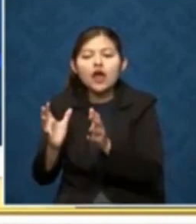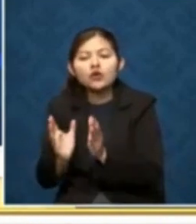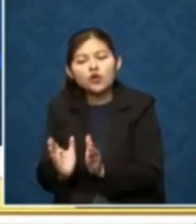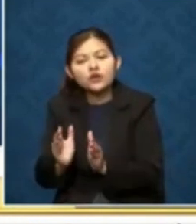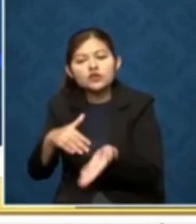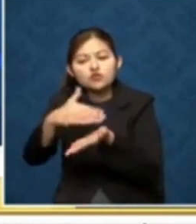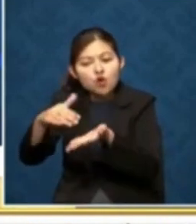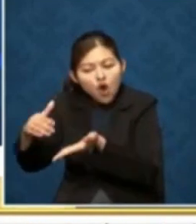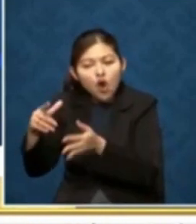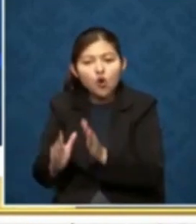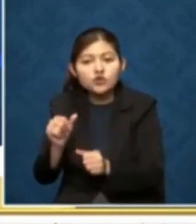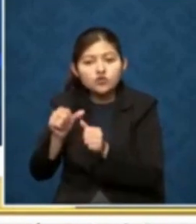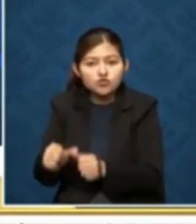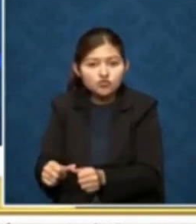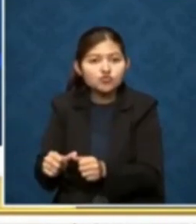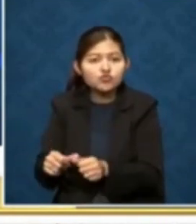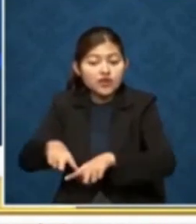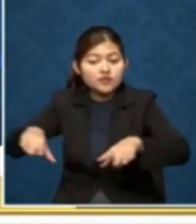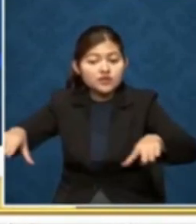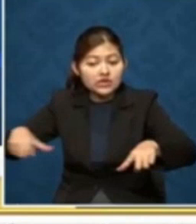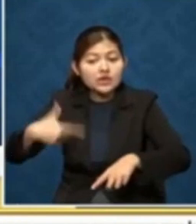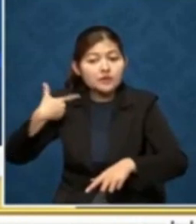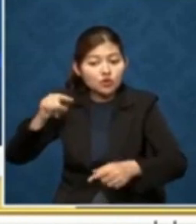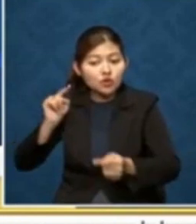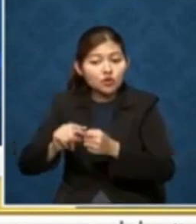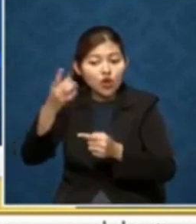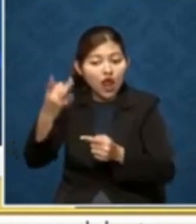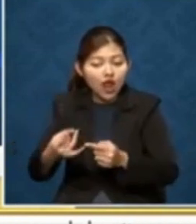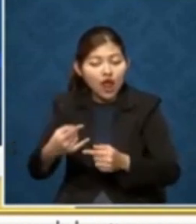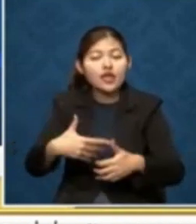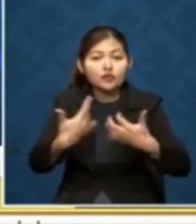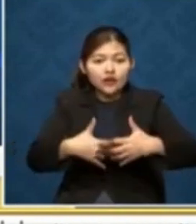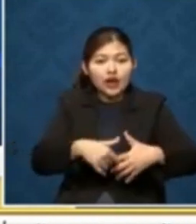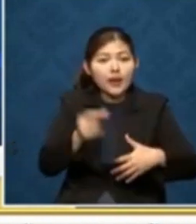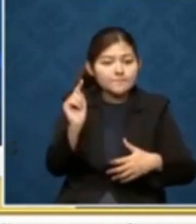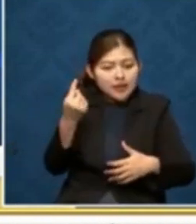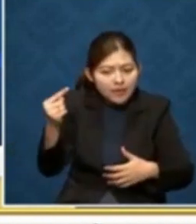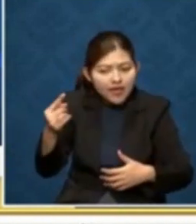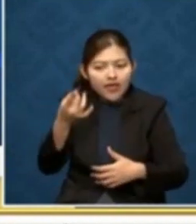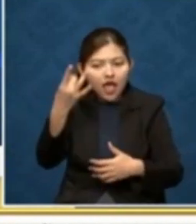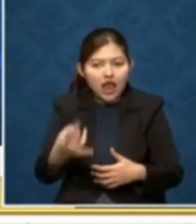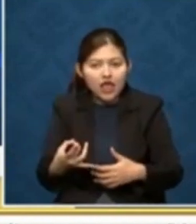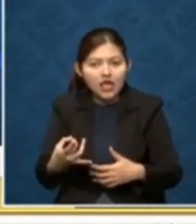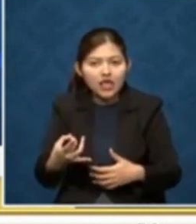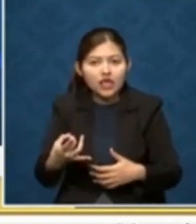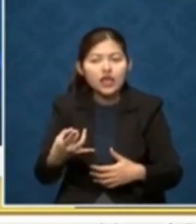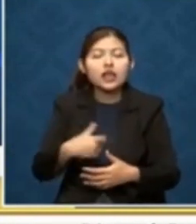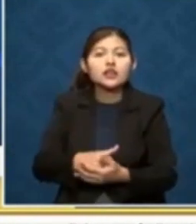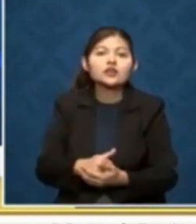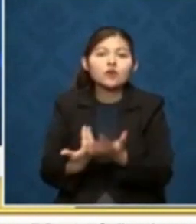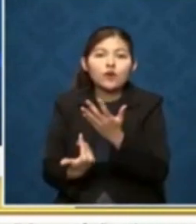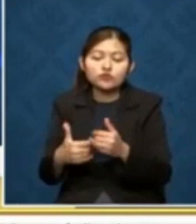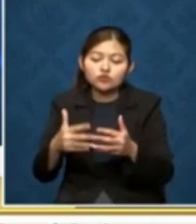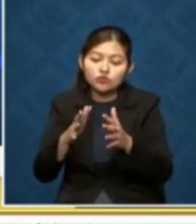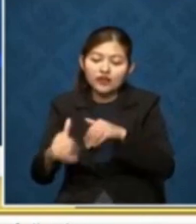ผู้ประกอบการที่อยู่ในพื้นที่เขาจะได้ผลประโยชน์อย่างไรจากสิ่งนี้และมีอุตสาหกรรมอะไรใหม่ๆเก เกี่ยวเนื่องจากโครงการนี้ขึ้นมาบ้างหรือว่ากิจกรรมในเ